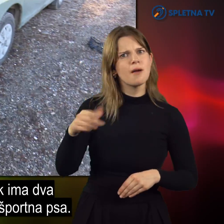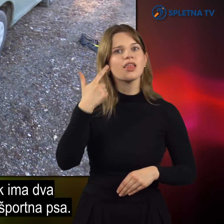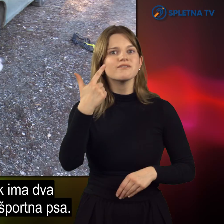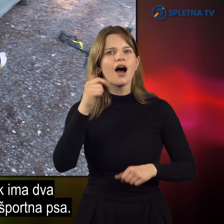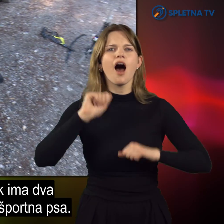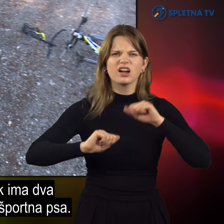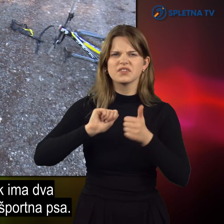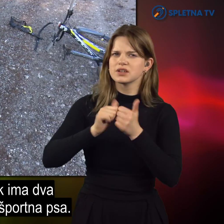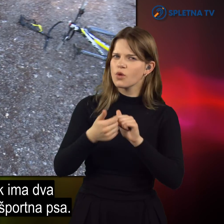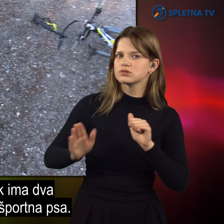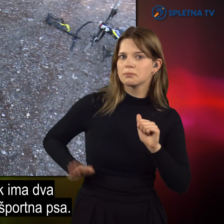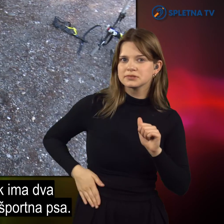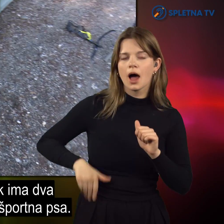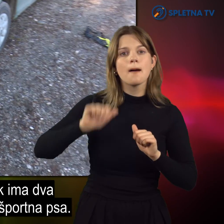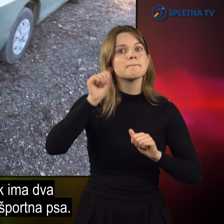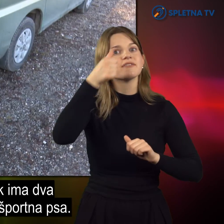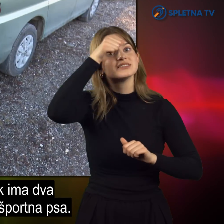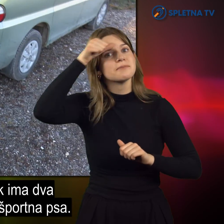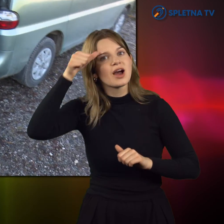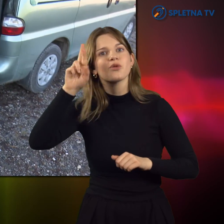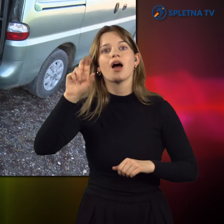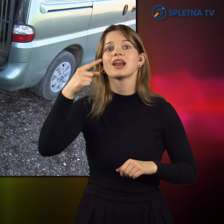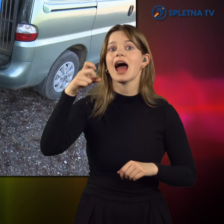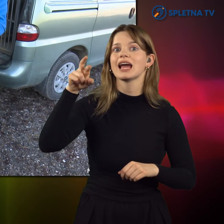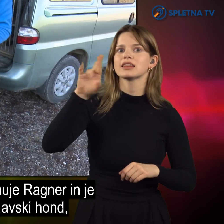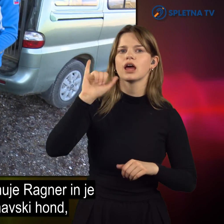Patrik ima dva aktivna športna psa.